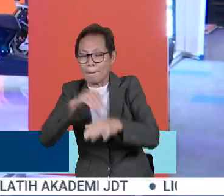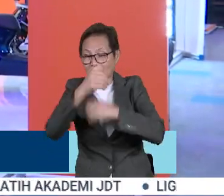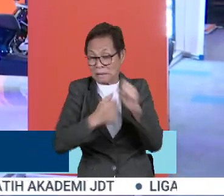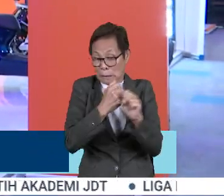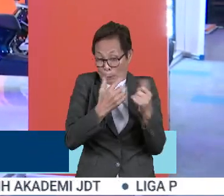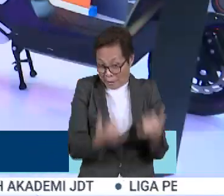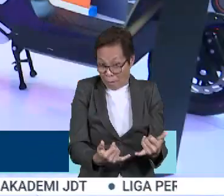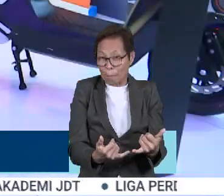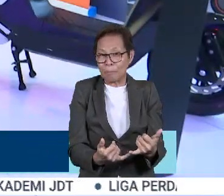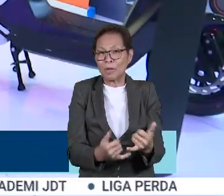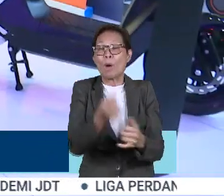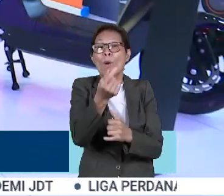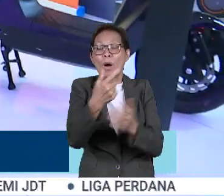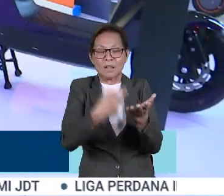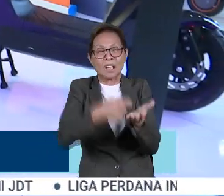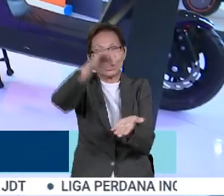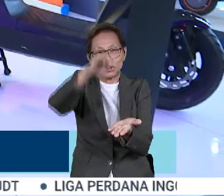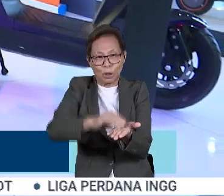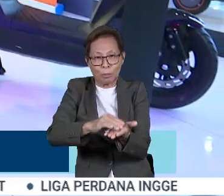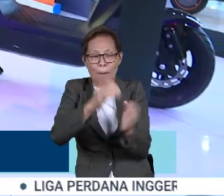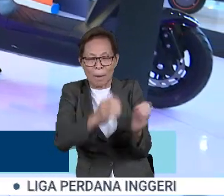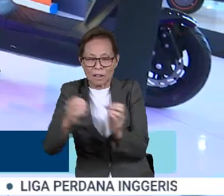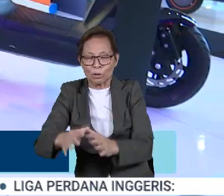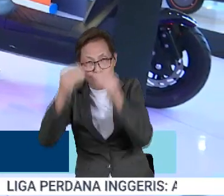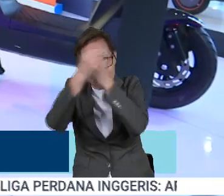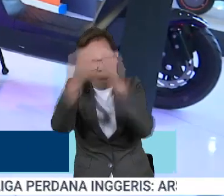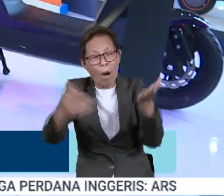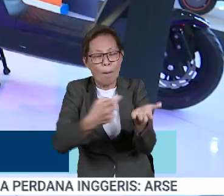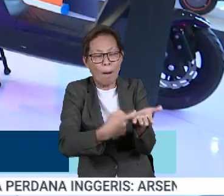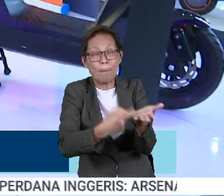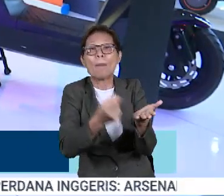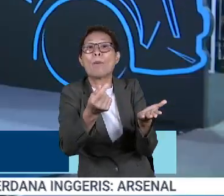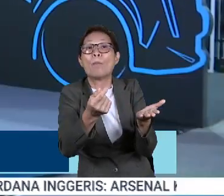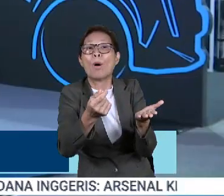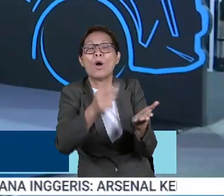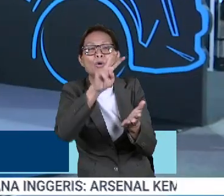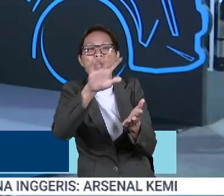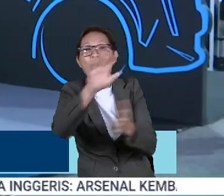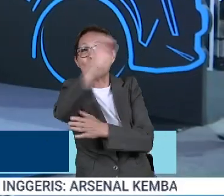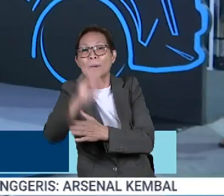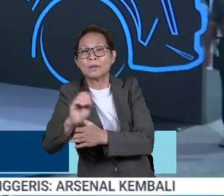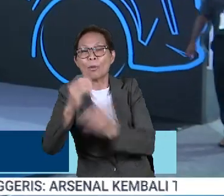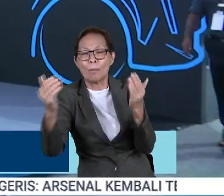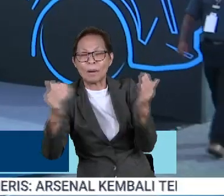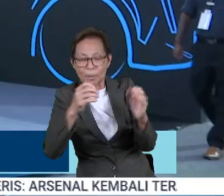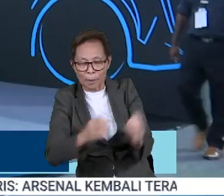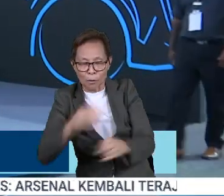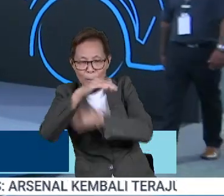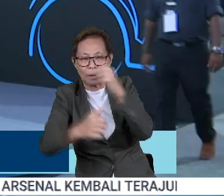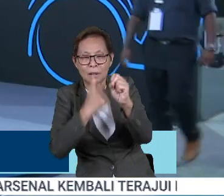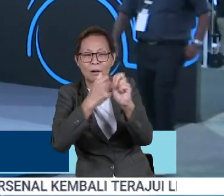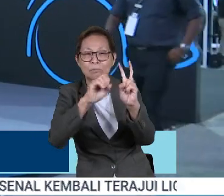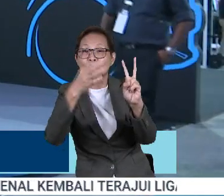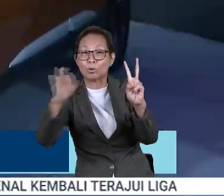ini juga eee harga tiket telah dikurangkan pengajuan udah maklum kan tadi harga tiket di keluarga 2500 Bapak di penganjuran pada tahun 2019